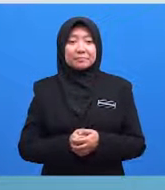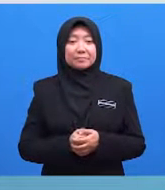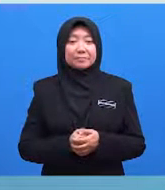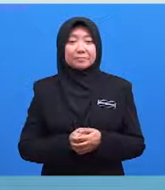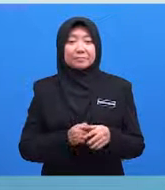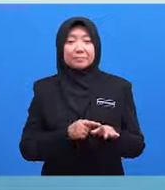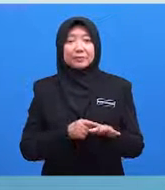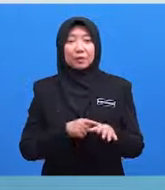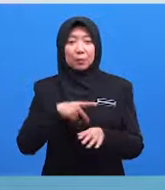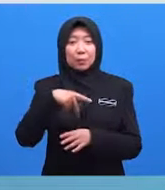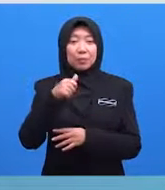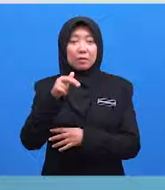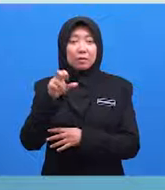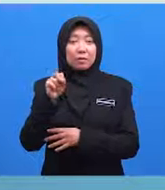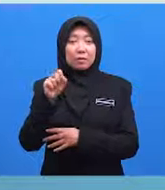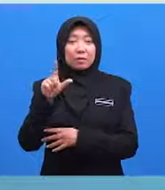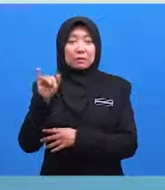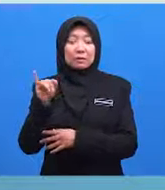daun parsley cincang,